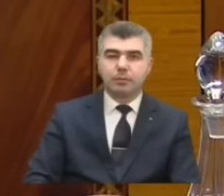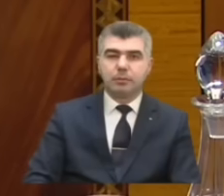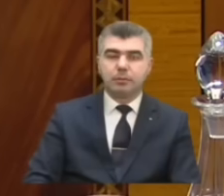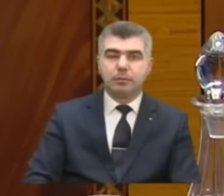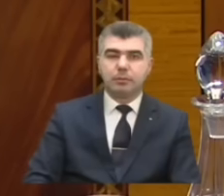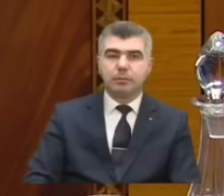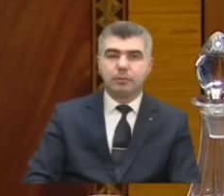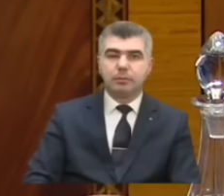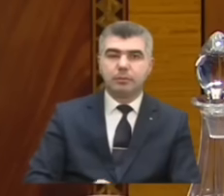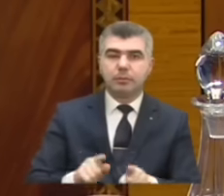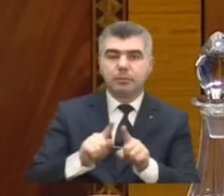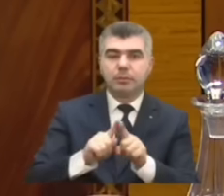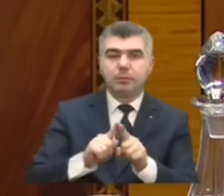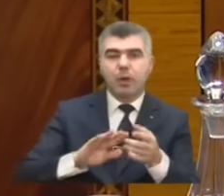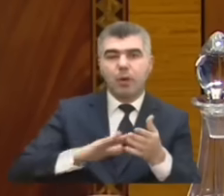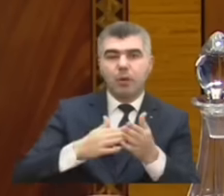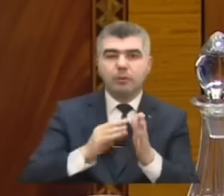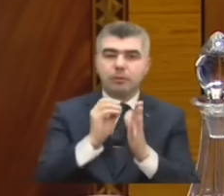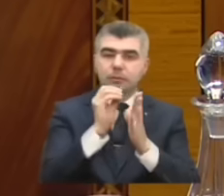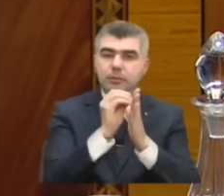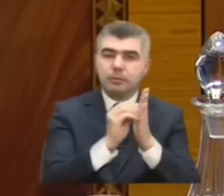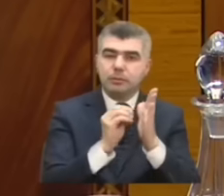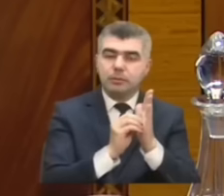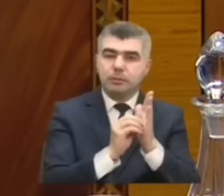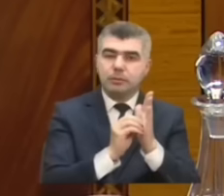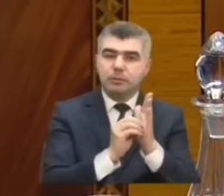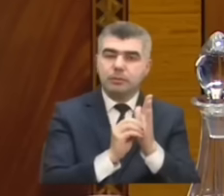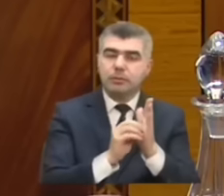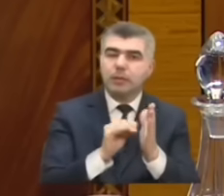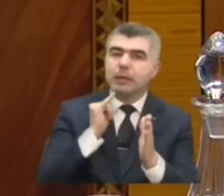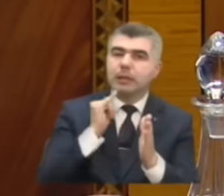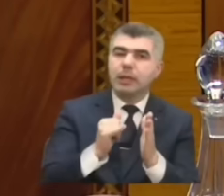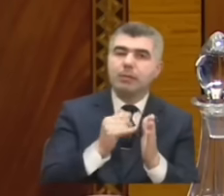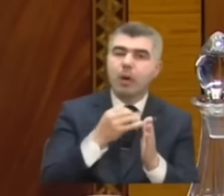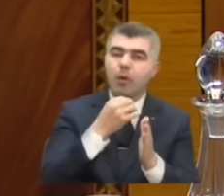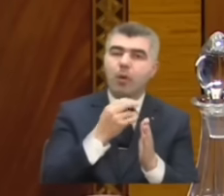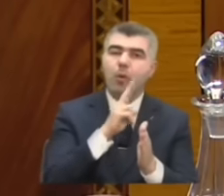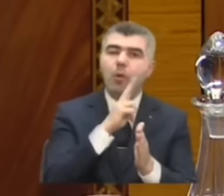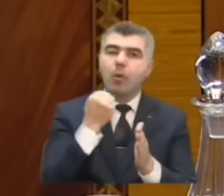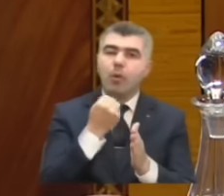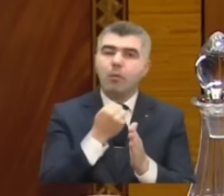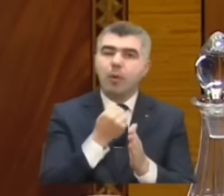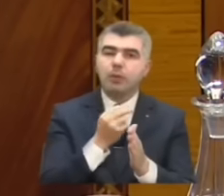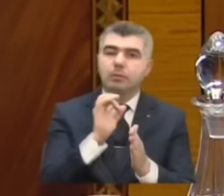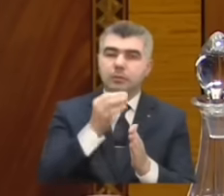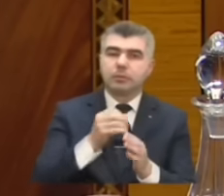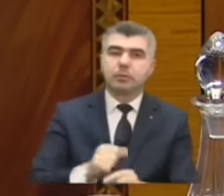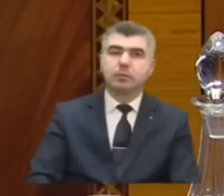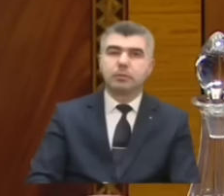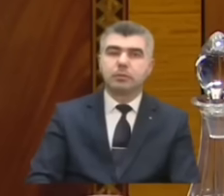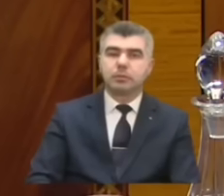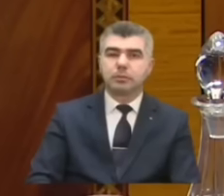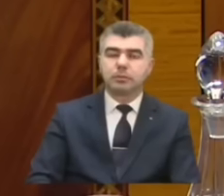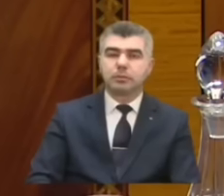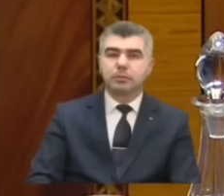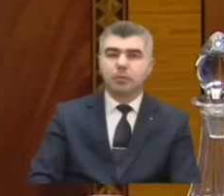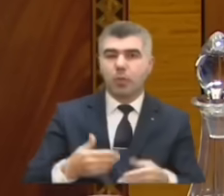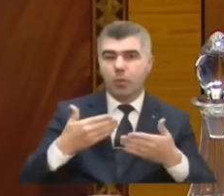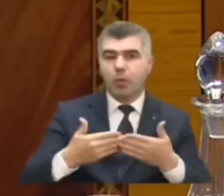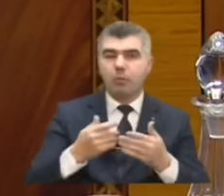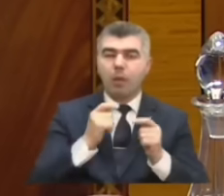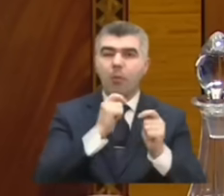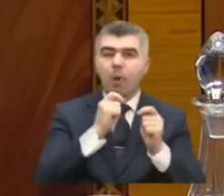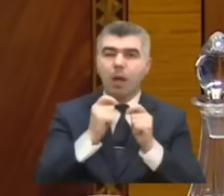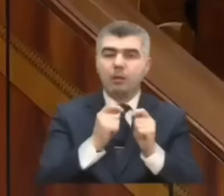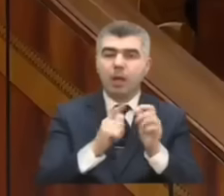الشديد تظل الالتزامات مجرد وعود لحكومة الكفاءات. ونحن نناقش اليوم